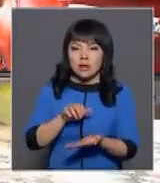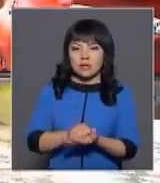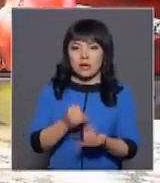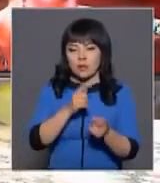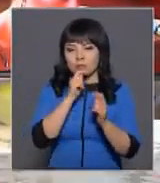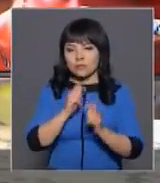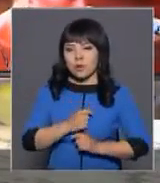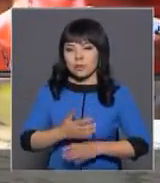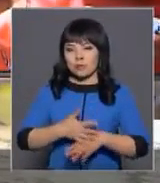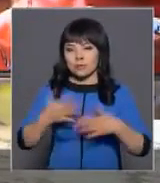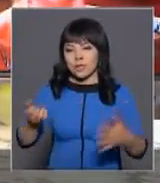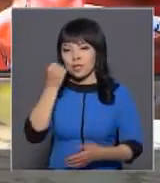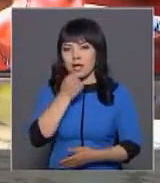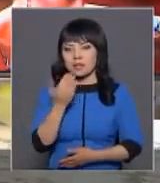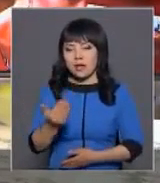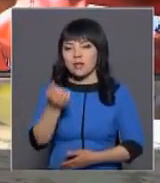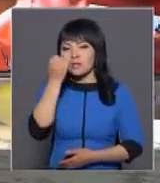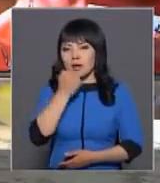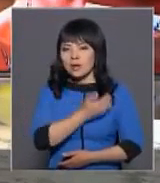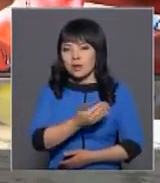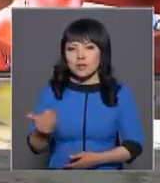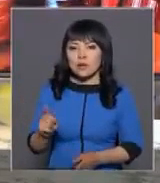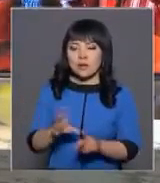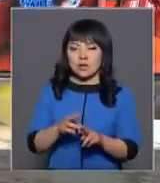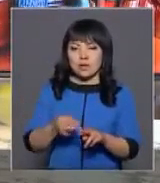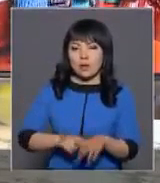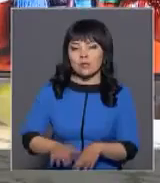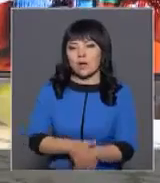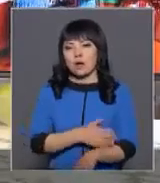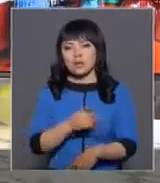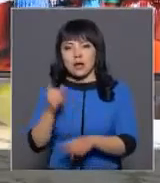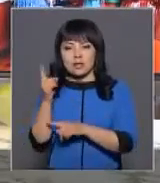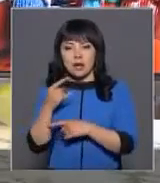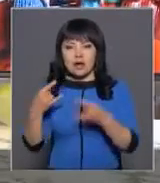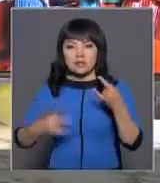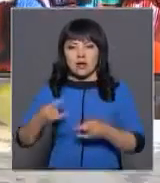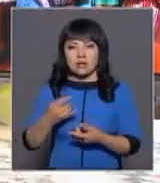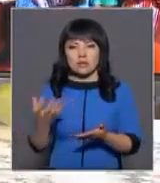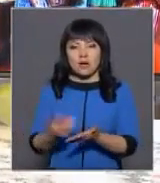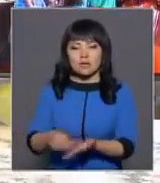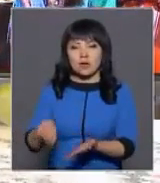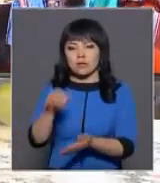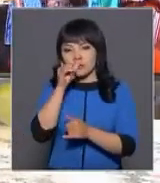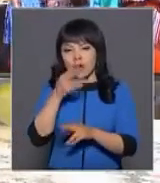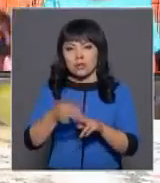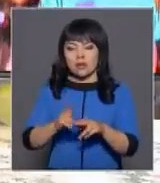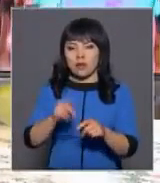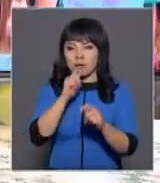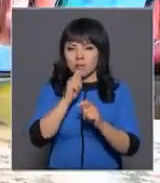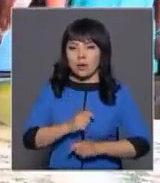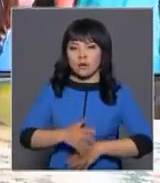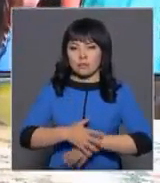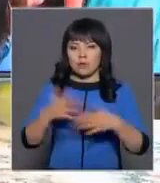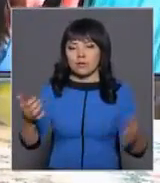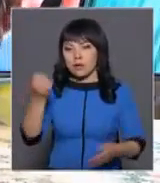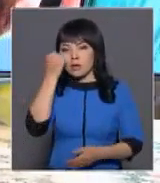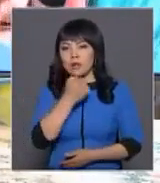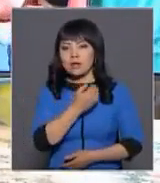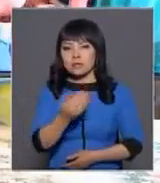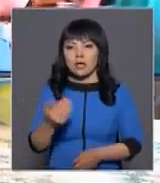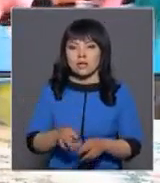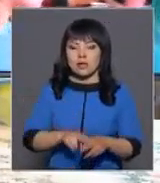благодарна вам. Сіздерге өте ризамын. Көптен бері осындай тамаша теледидарға қол жеткіз алмай жүредім. Сіздердің агенттіктің